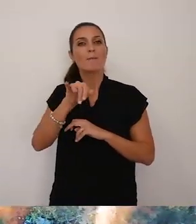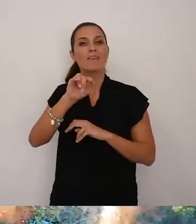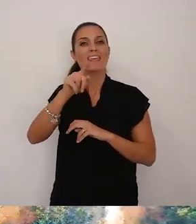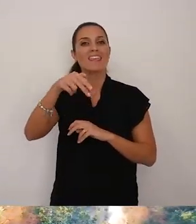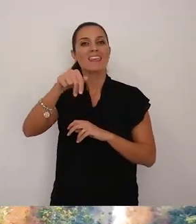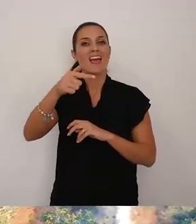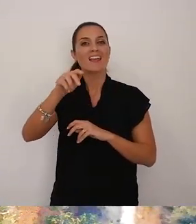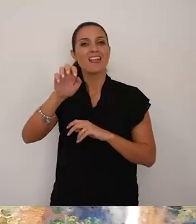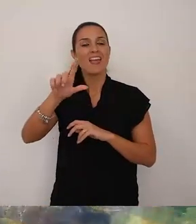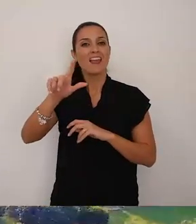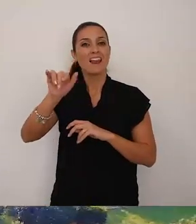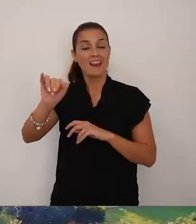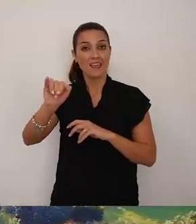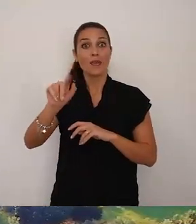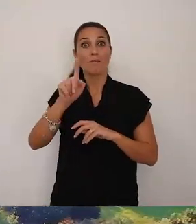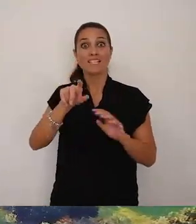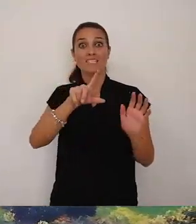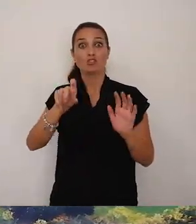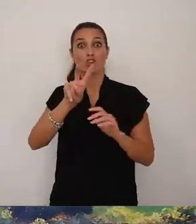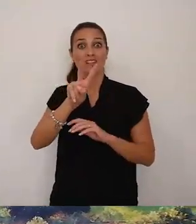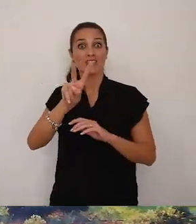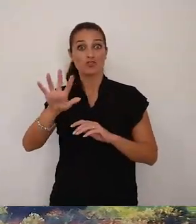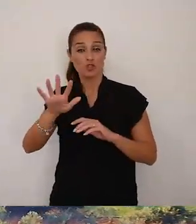nel 1725.